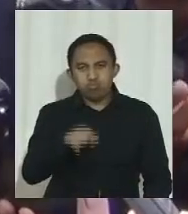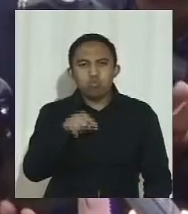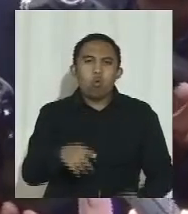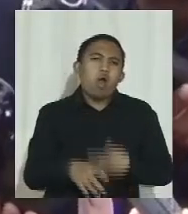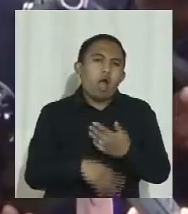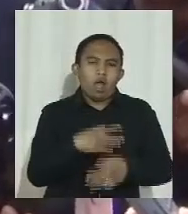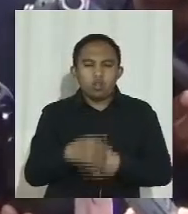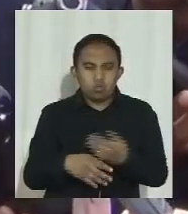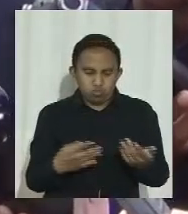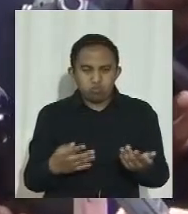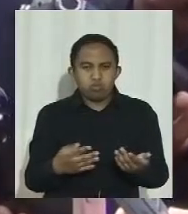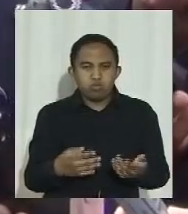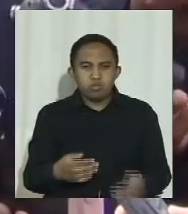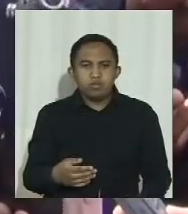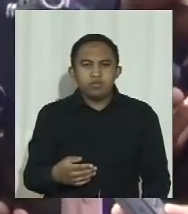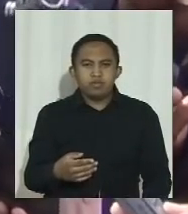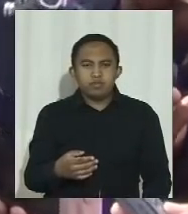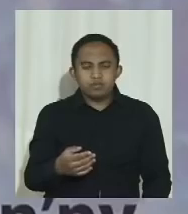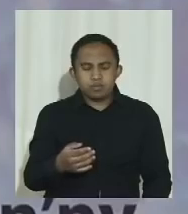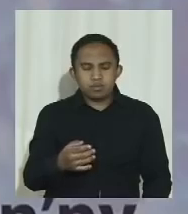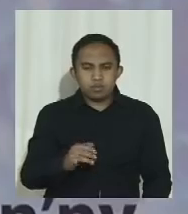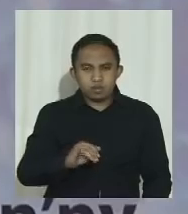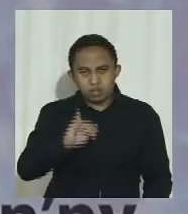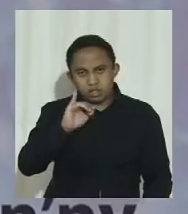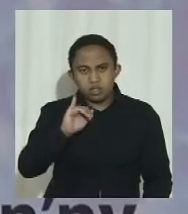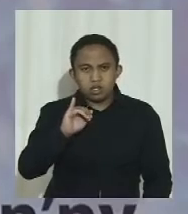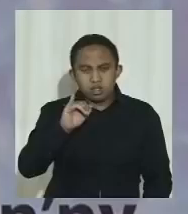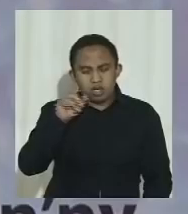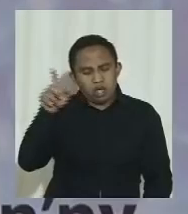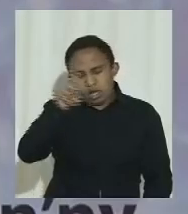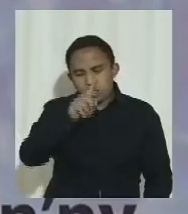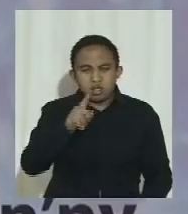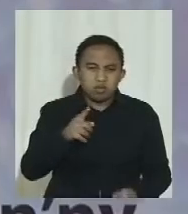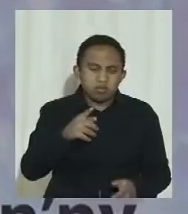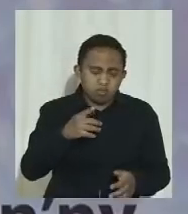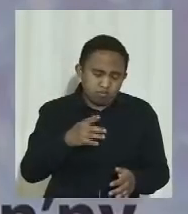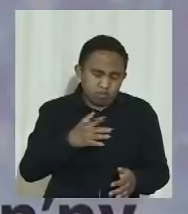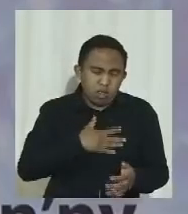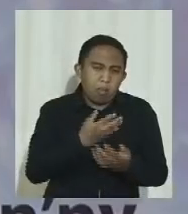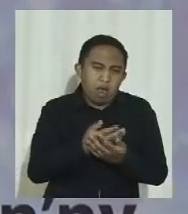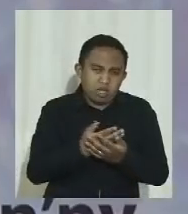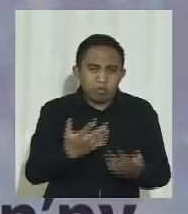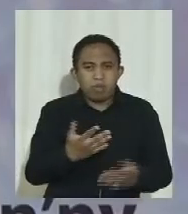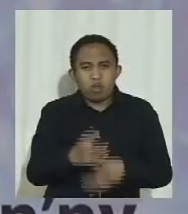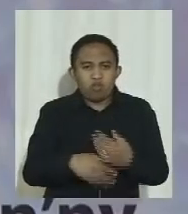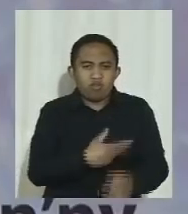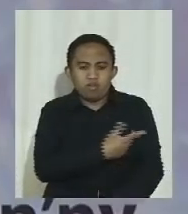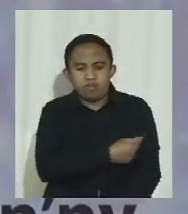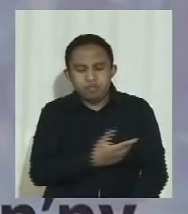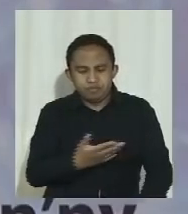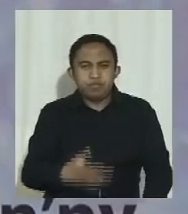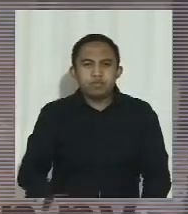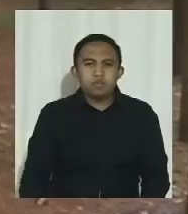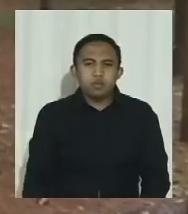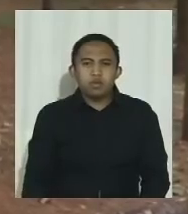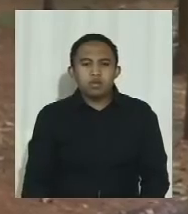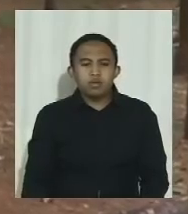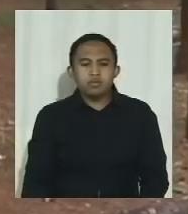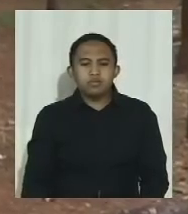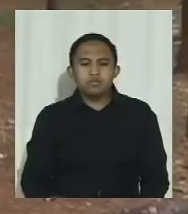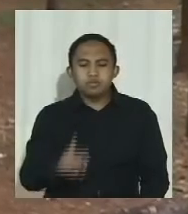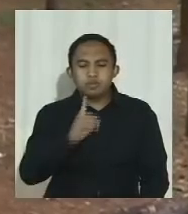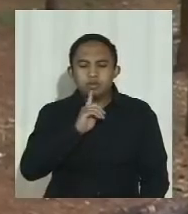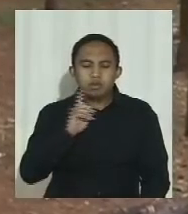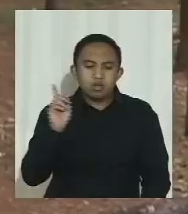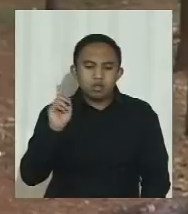ilay laharam-pamehana amin'irenyilay misy ataka na demande miakatra dia miakatra ireny. Dia manentana amin'ny olona